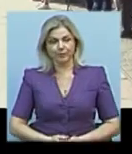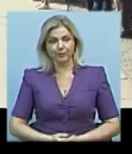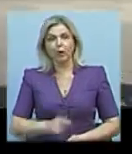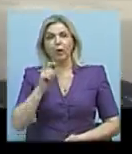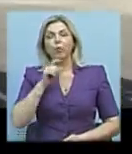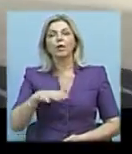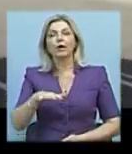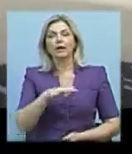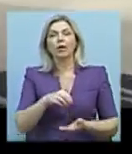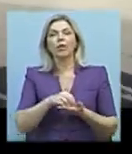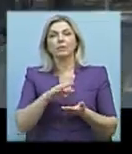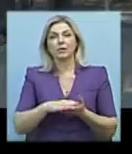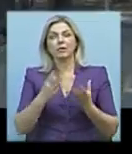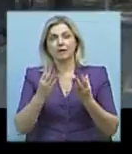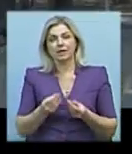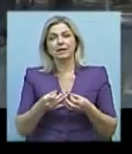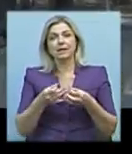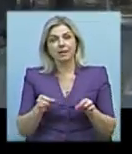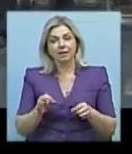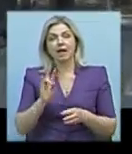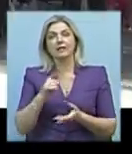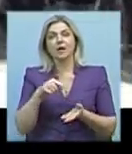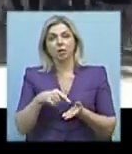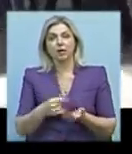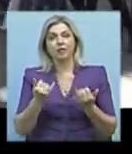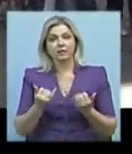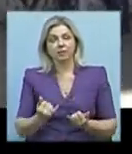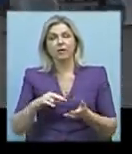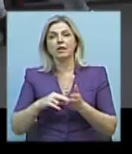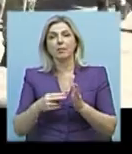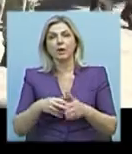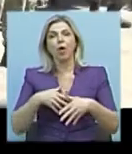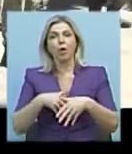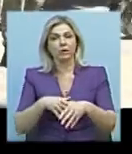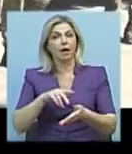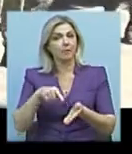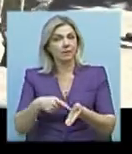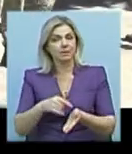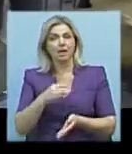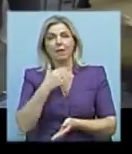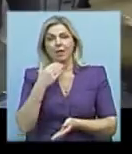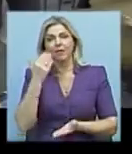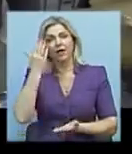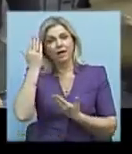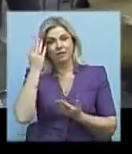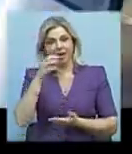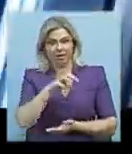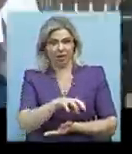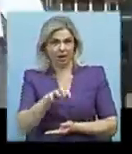Україна відзначає День Незалежності. У Миколаєві цього дня була запланована хода містом, а також багато розважальних